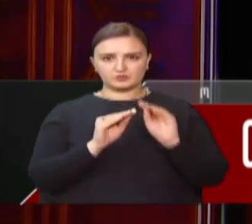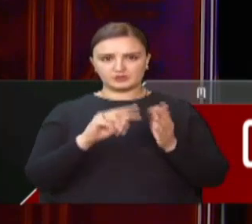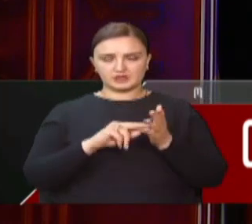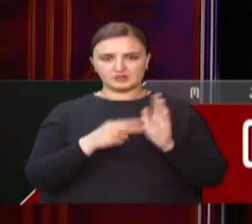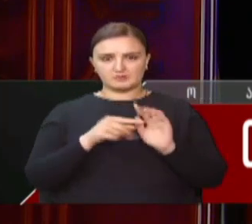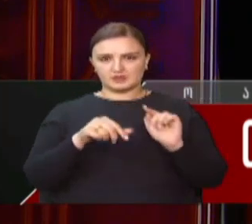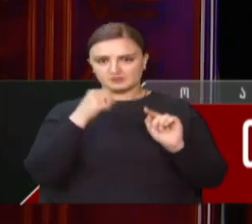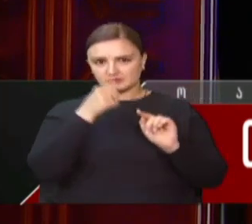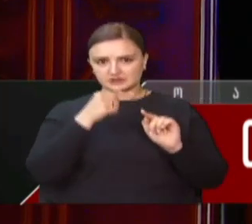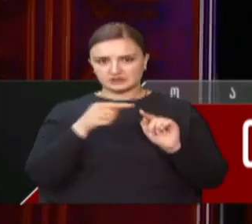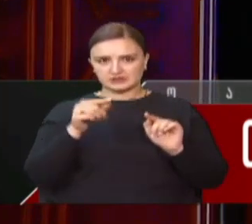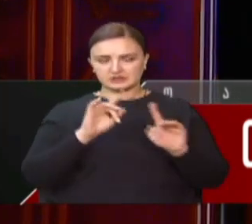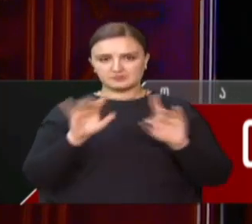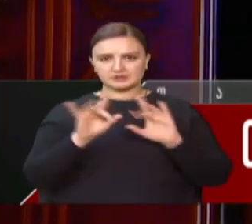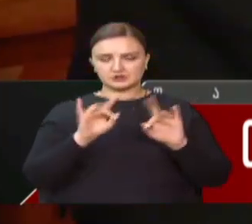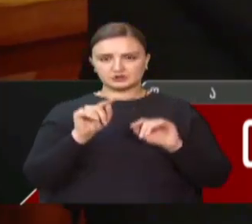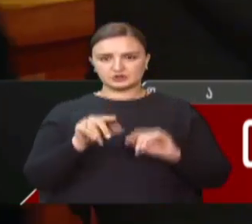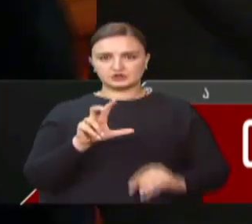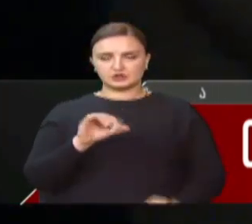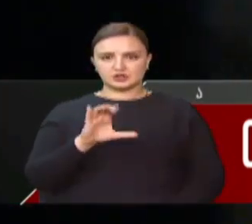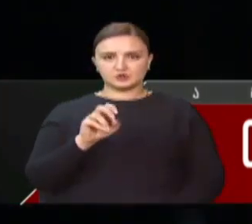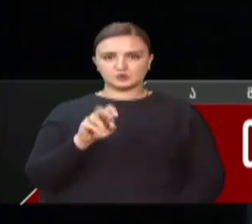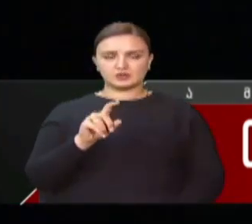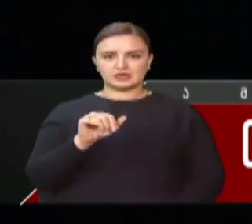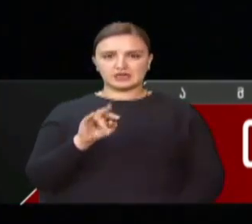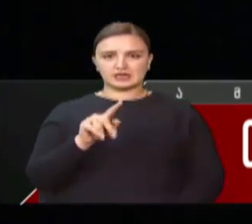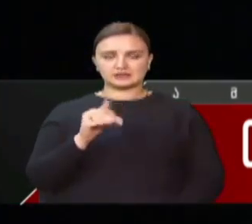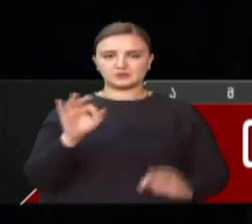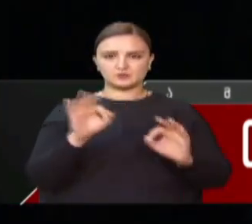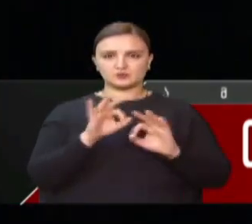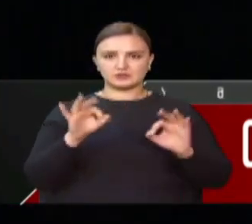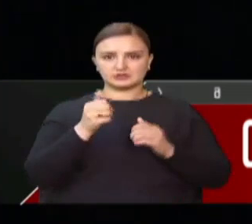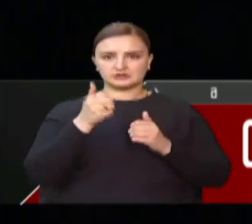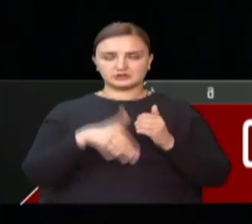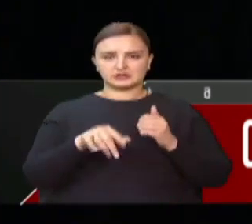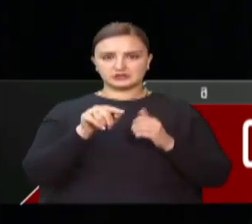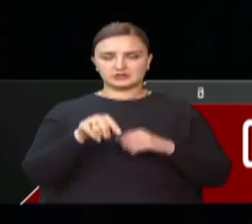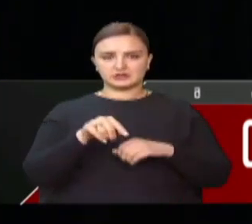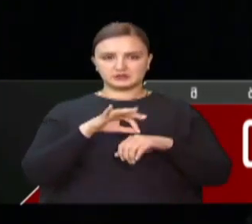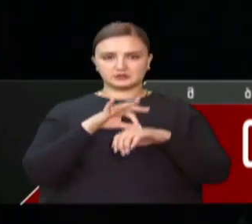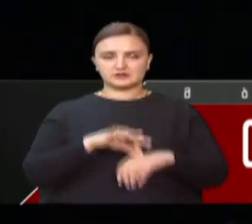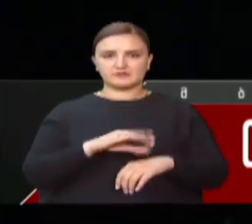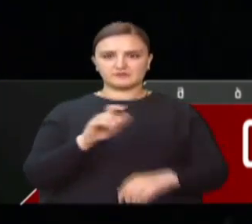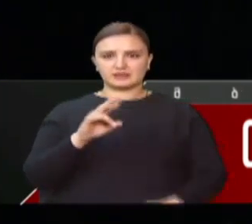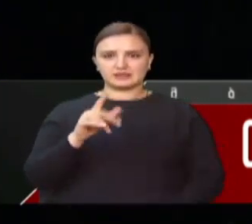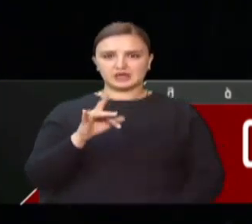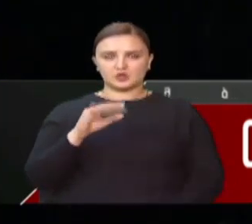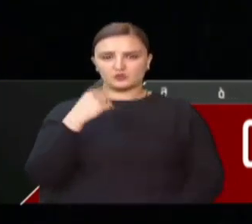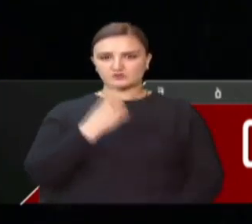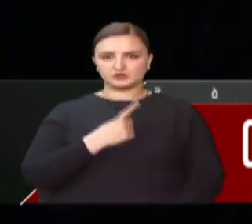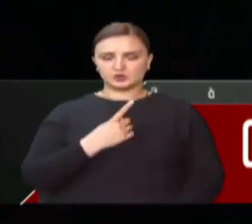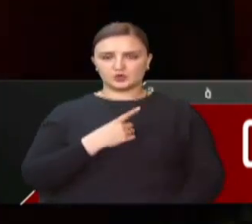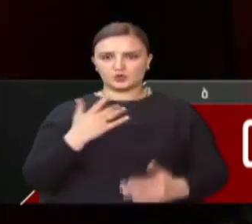კი საპრეზენტაციო ფესტივალი ჯანსუღ კახიძის მუსიკალურ ცენტრში გამართული მაქსიმ ვენგეროვის სოლო